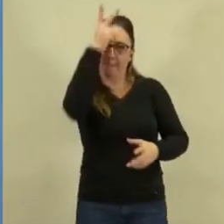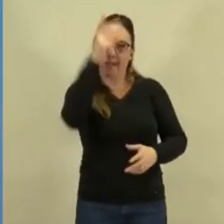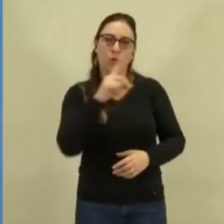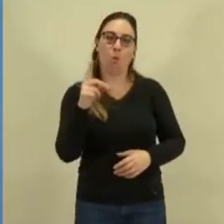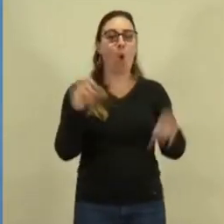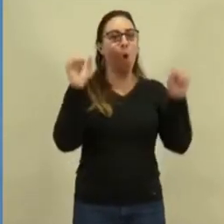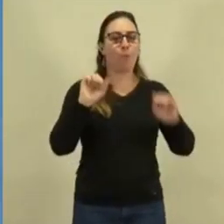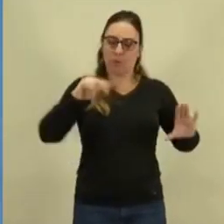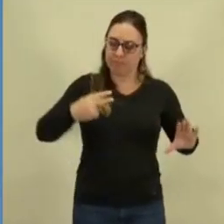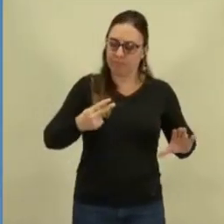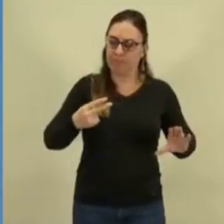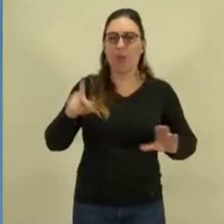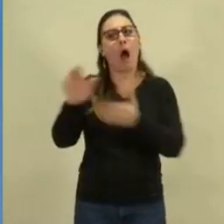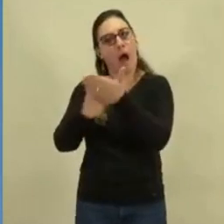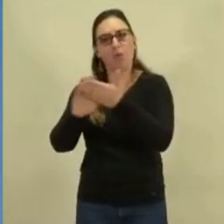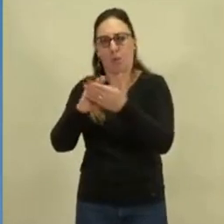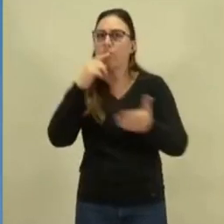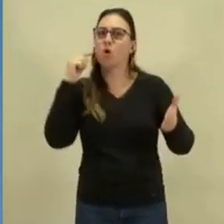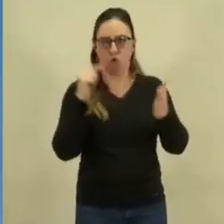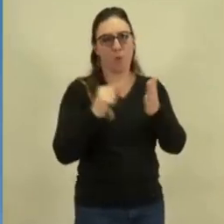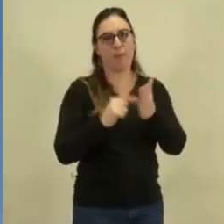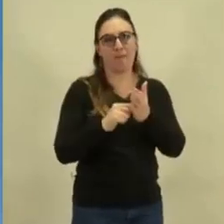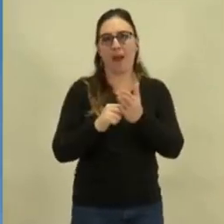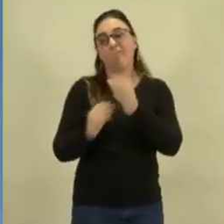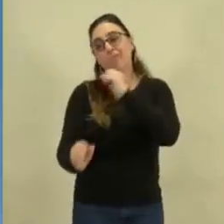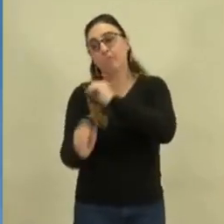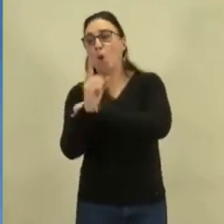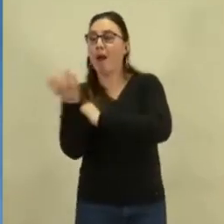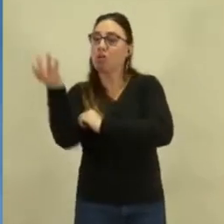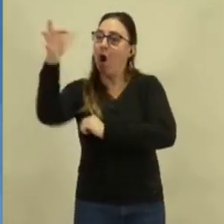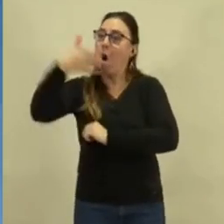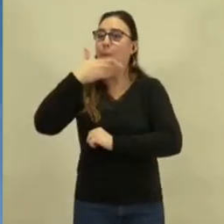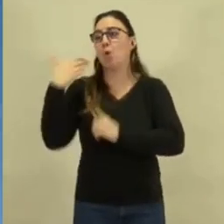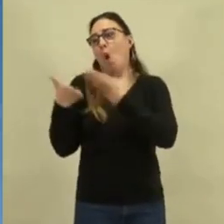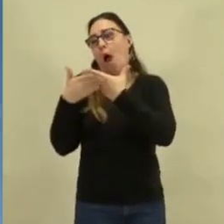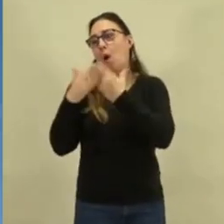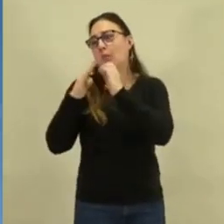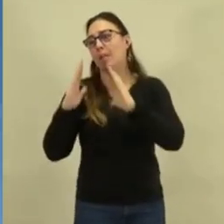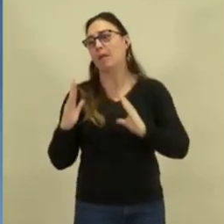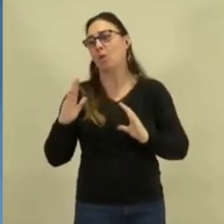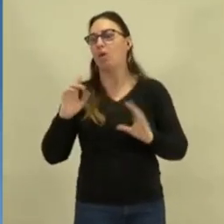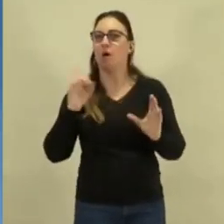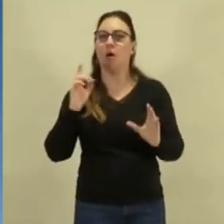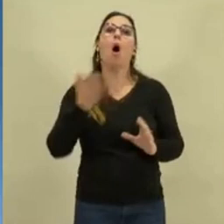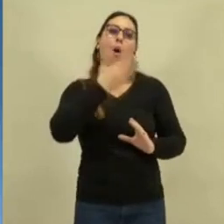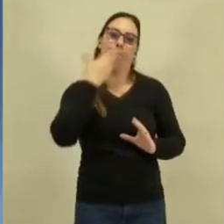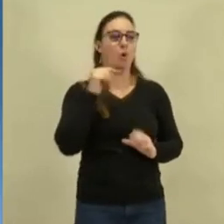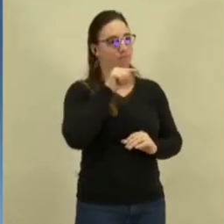à fait décider de dire « Ah ben non, finalement, je préfère ne pas avoir cette petite amélioration en bas de mon chez-moi, mais je préférerais